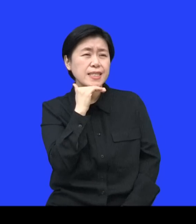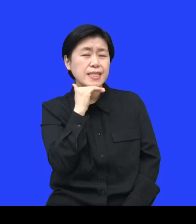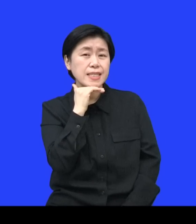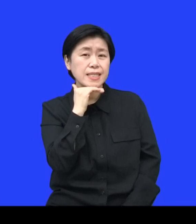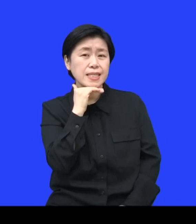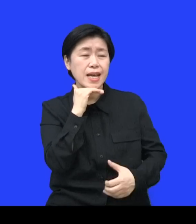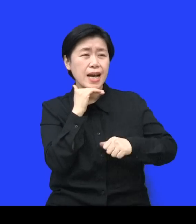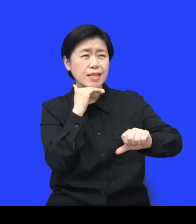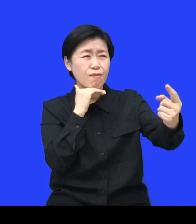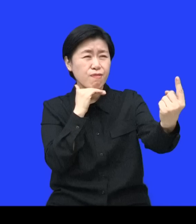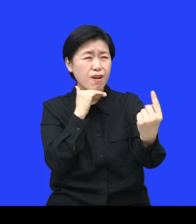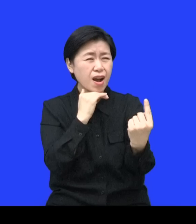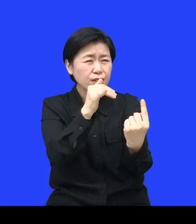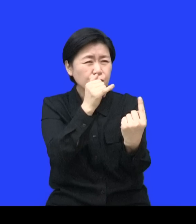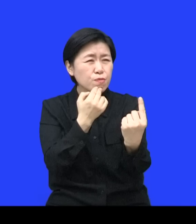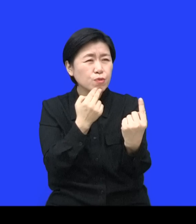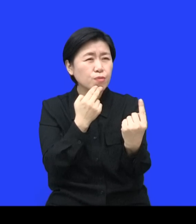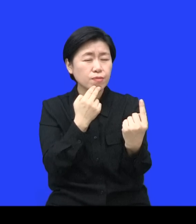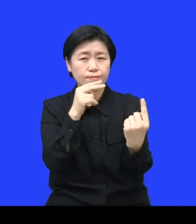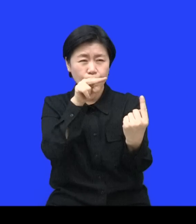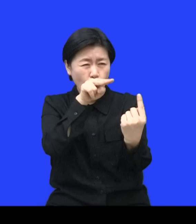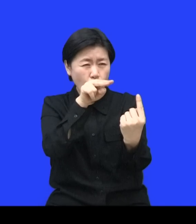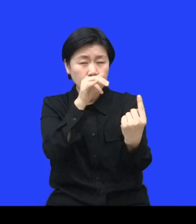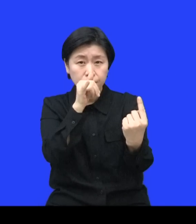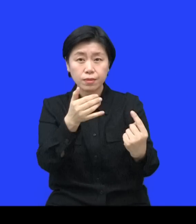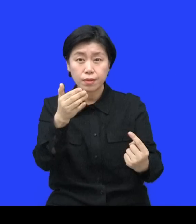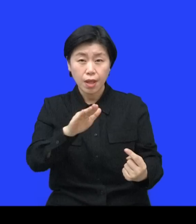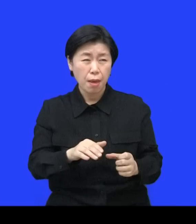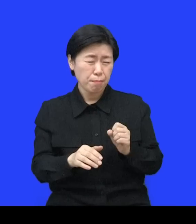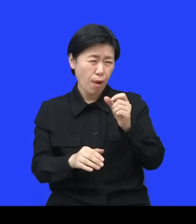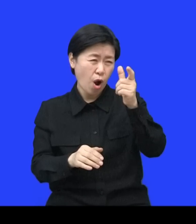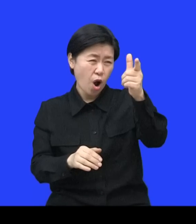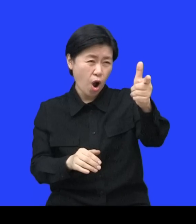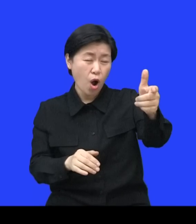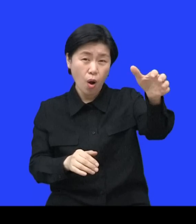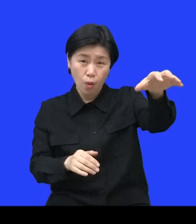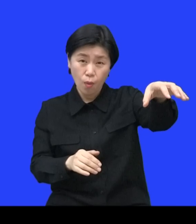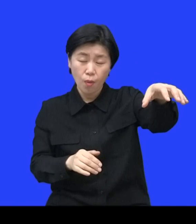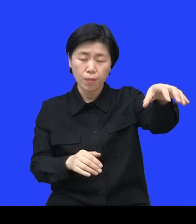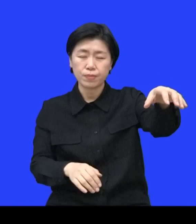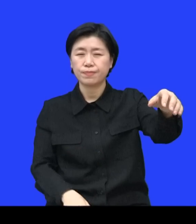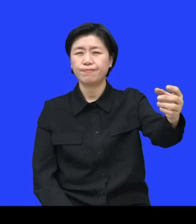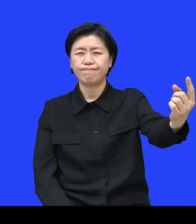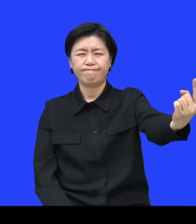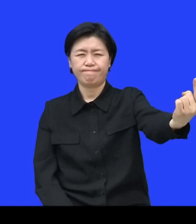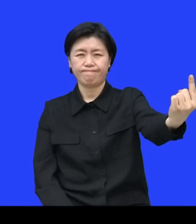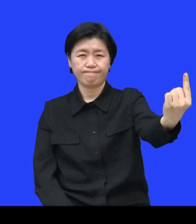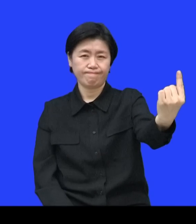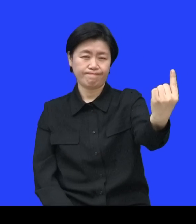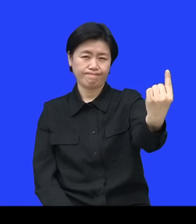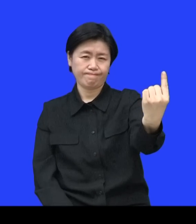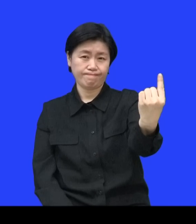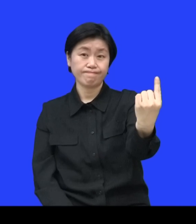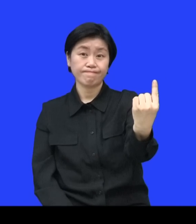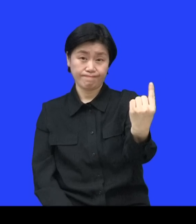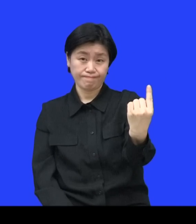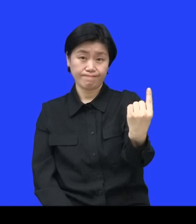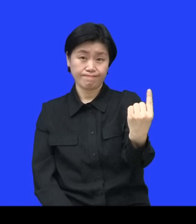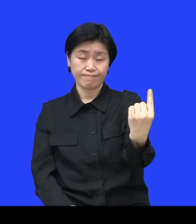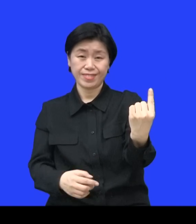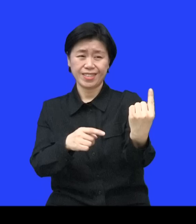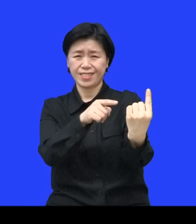계신 거죠. 그래서 왜 안 오나. 저 멀리서 가로등 쫙 내리고 그 가로등만 켜져 있는데 어떤